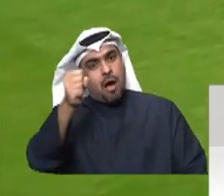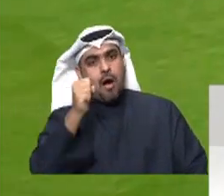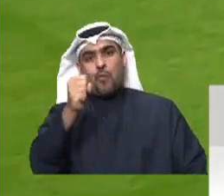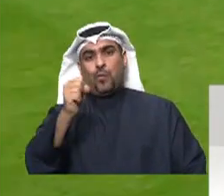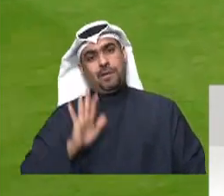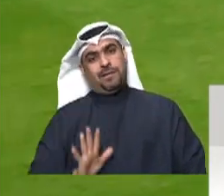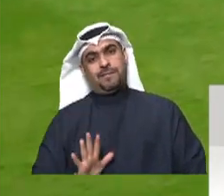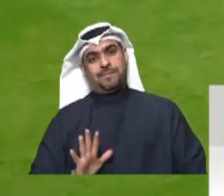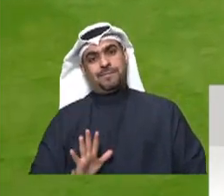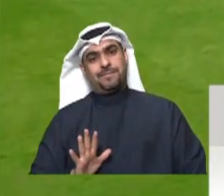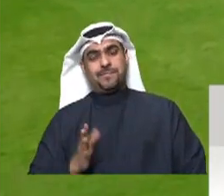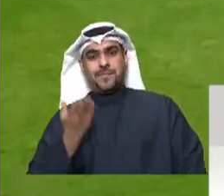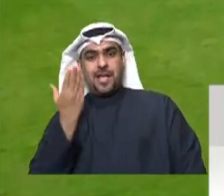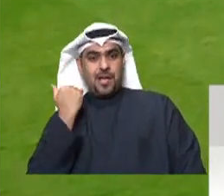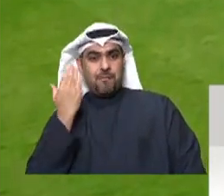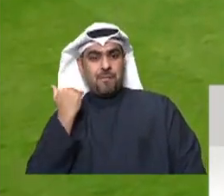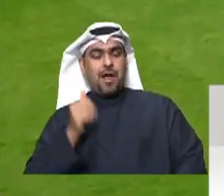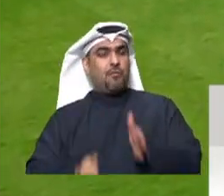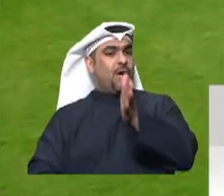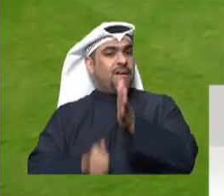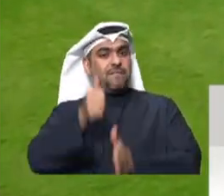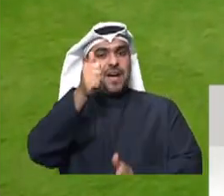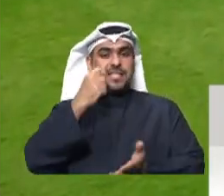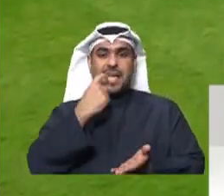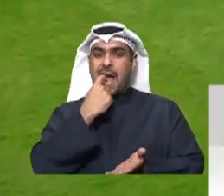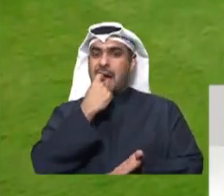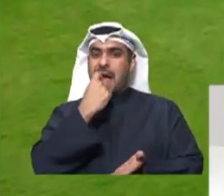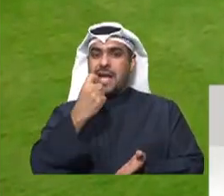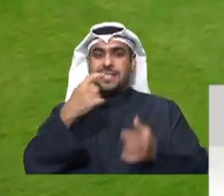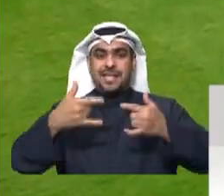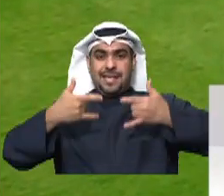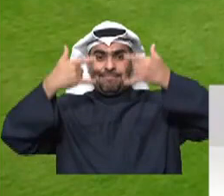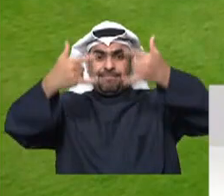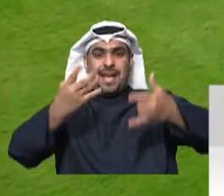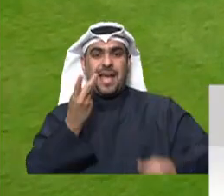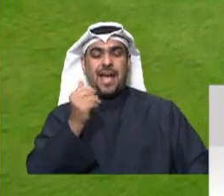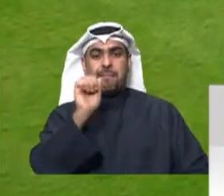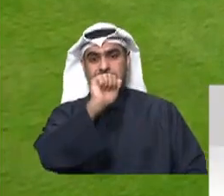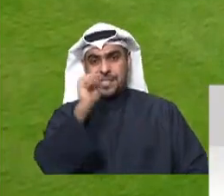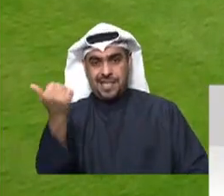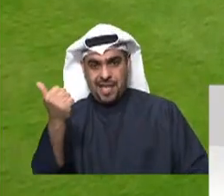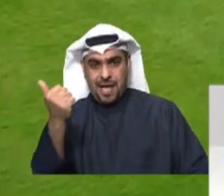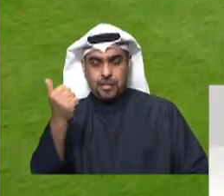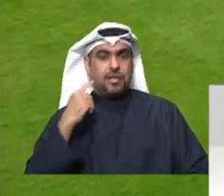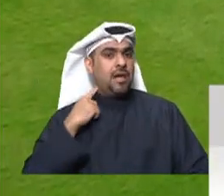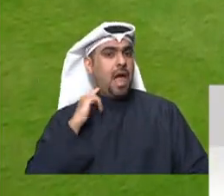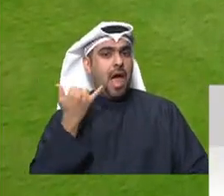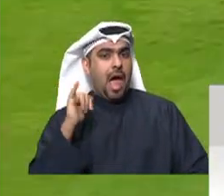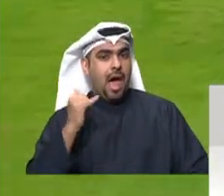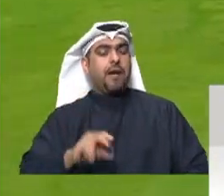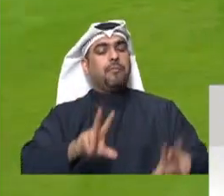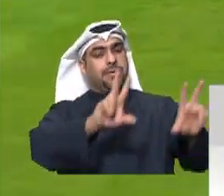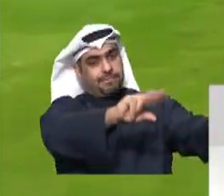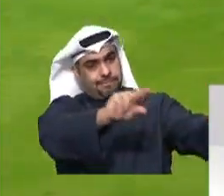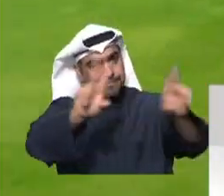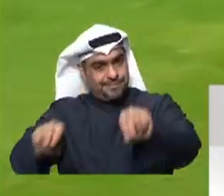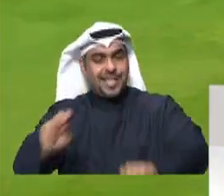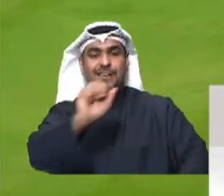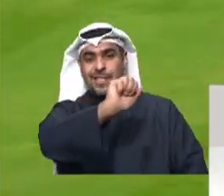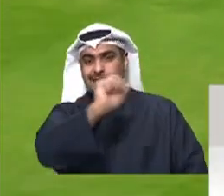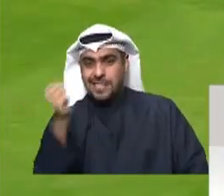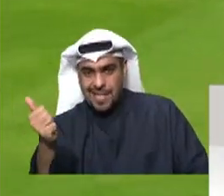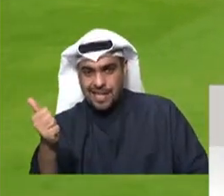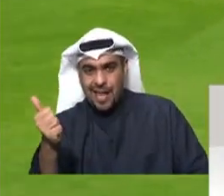يمكن شويه فيها شراسه اكثر، والتفكير بان محاوله تخطي هذا الغريم والحصول على البطوله اللي يرفع رصيده من